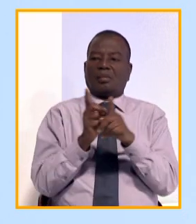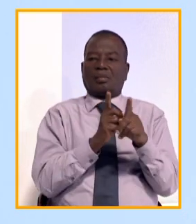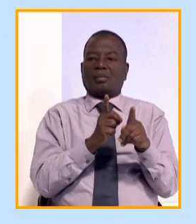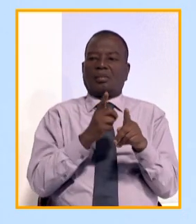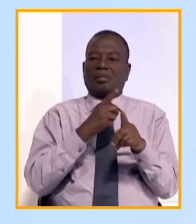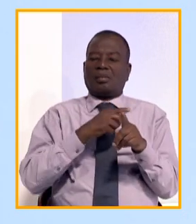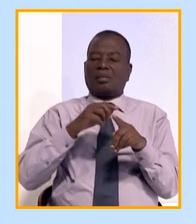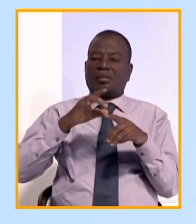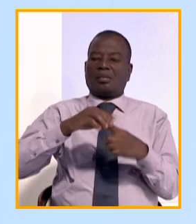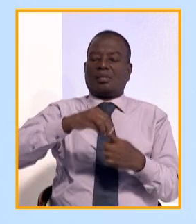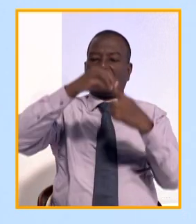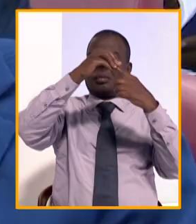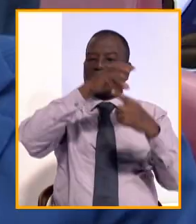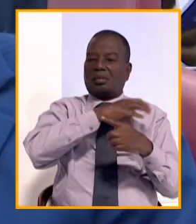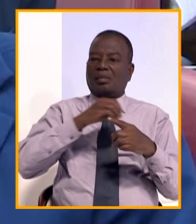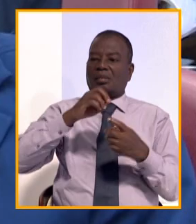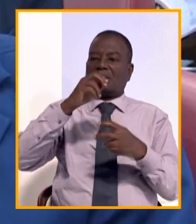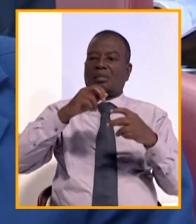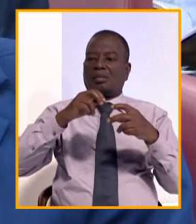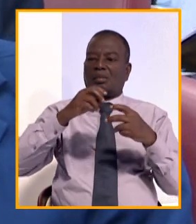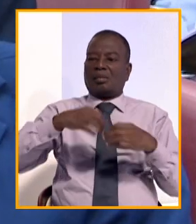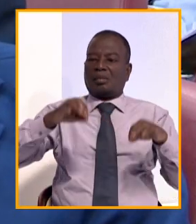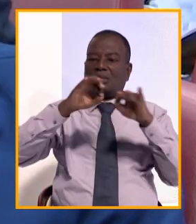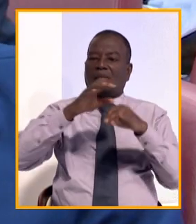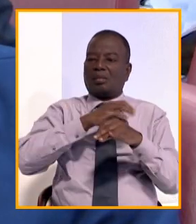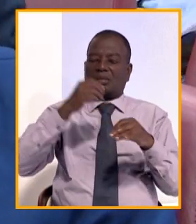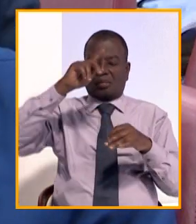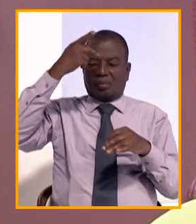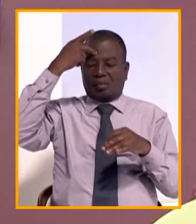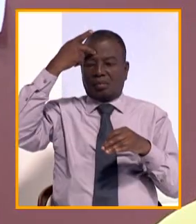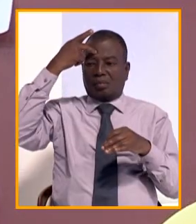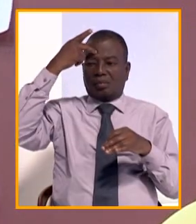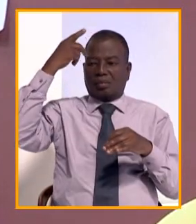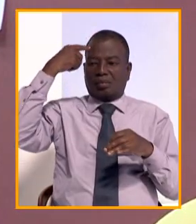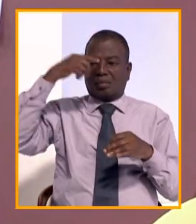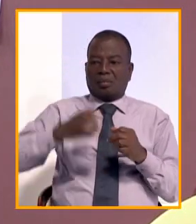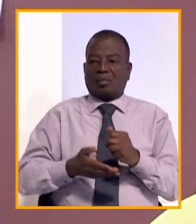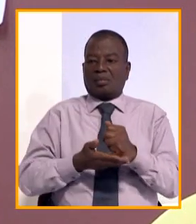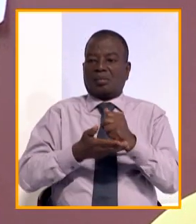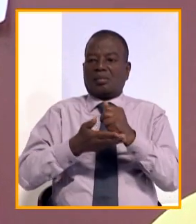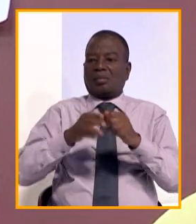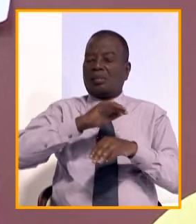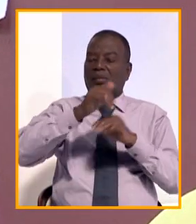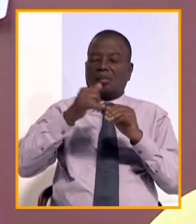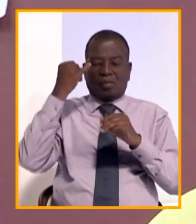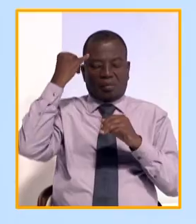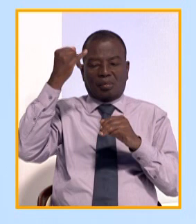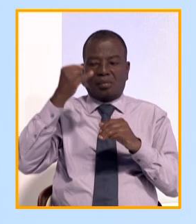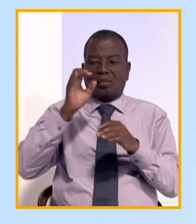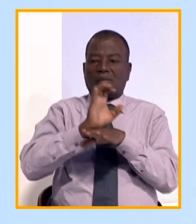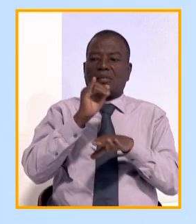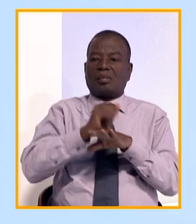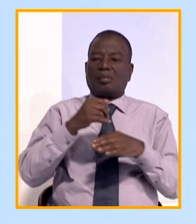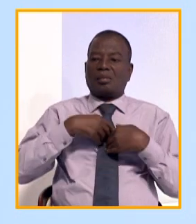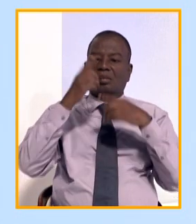d'un pool d'experts dans le domaine de l'évaluation des politiques publiques. Pour appuyer toutes ces initiatives, la Côte